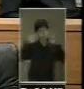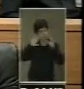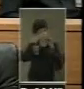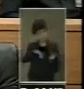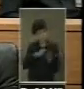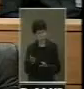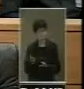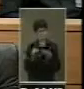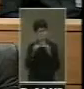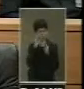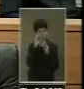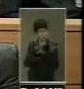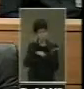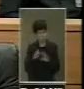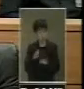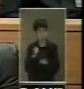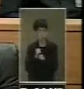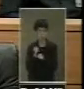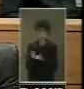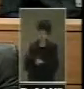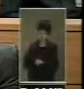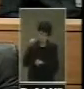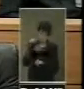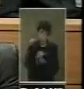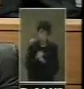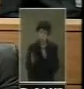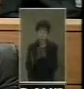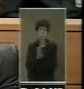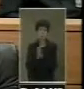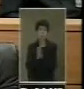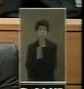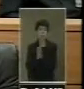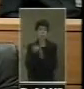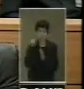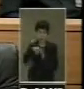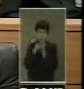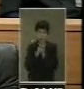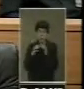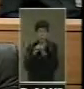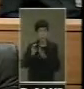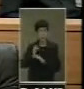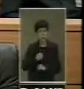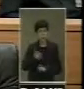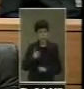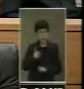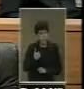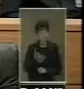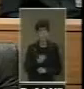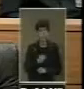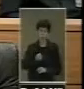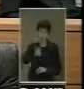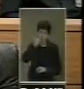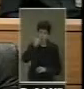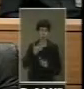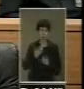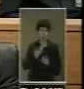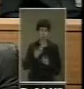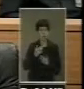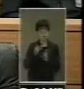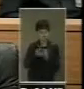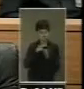บาลประชาธิปไตยเข้ามาอยู่ในพรรคของท่านหลายคนครับทั้งที่สอบได้และสอบตก